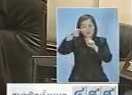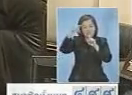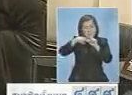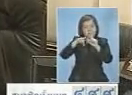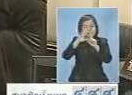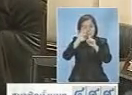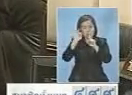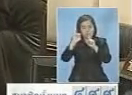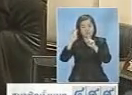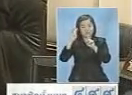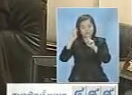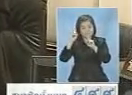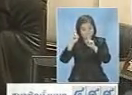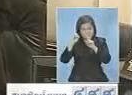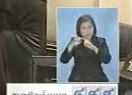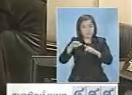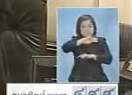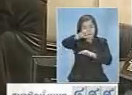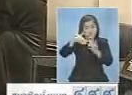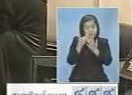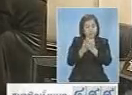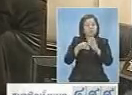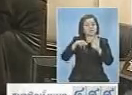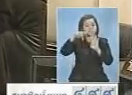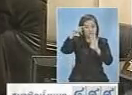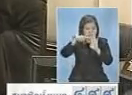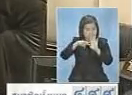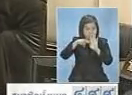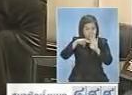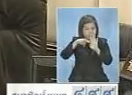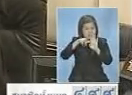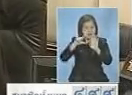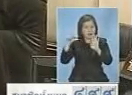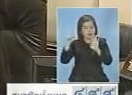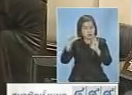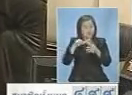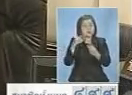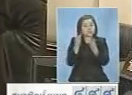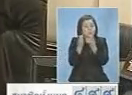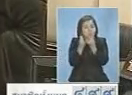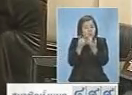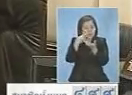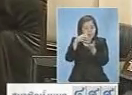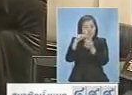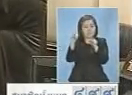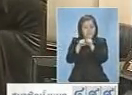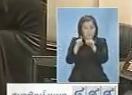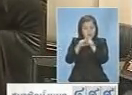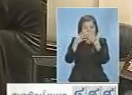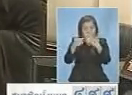าก 4,061 ล้านนะครับอันนี้ตัวเลขจะได้ตรงกันนะครับเพราะว่าพอมารัฐบาลยิ่งลัก